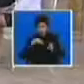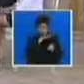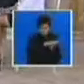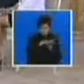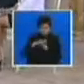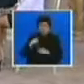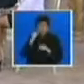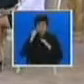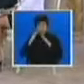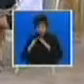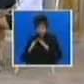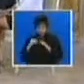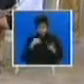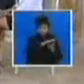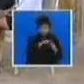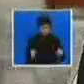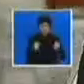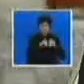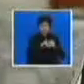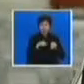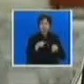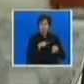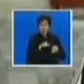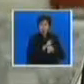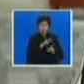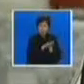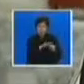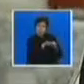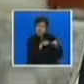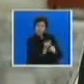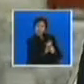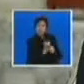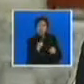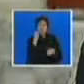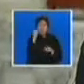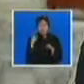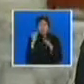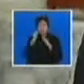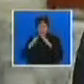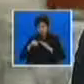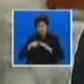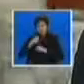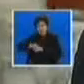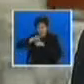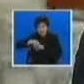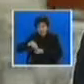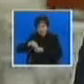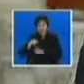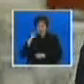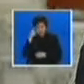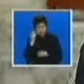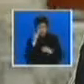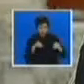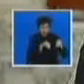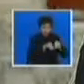คะแต่ว่าในเรื่องของมาตรฐานแต่ละที่ไม่เหมือนกันท่านบอกว่าบ้านอยู่แถวเกษตรก็ให้เรียนแถวโรงเรียนแถวนั้นสิแต่บางทีคุณพ่อ